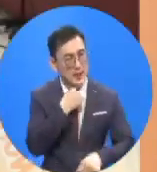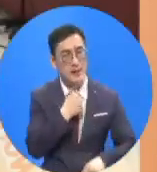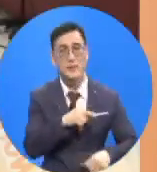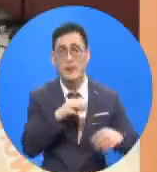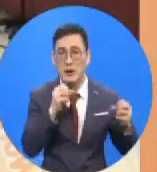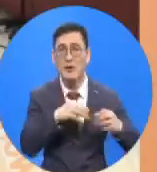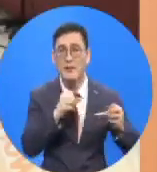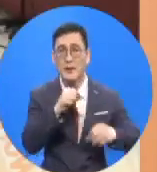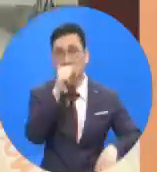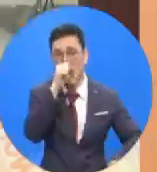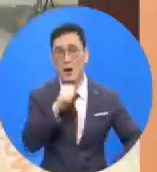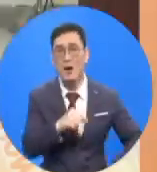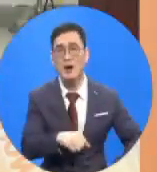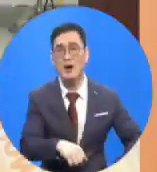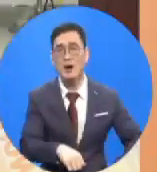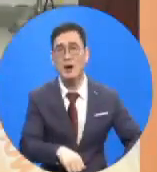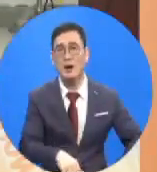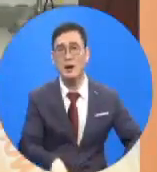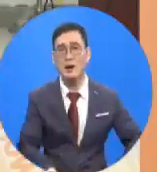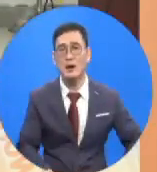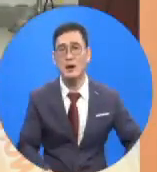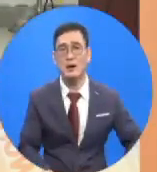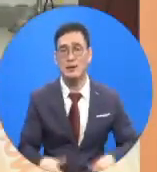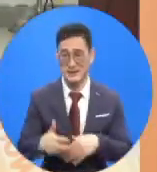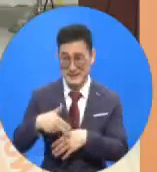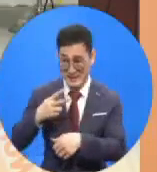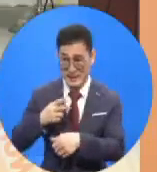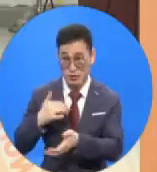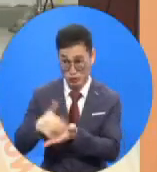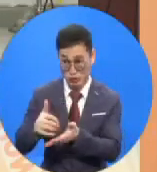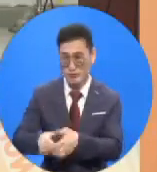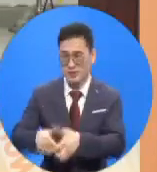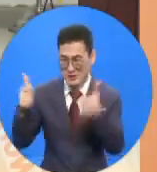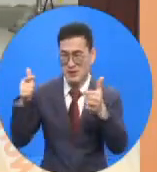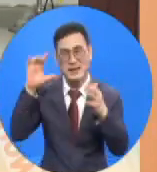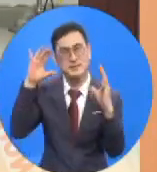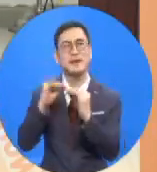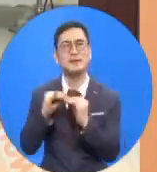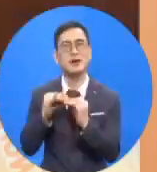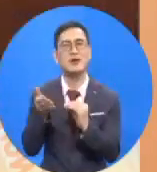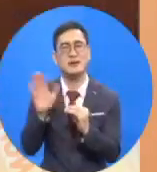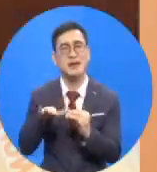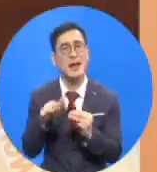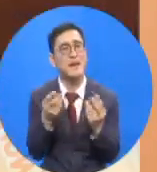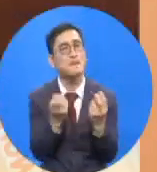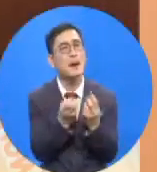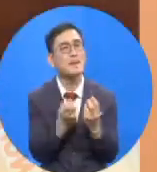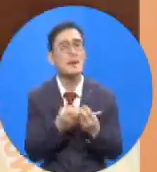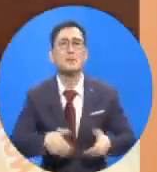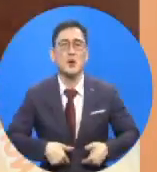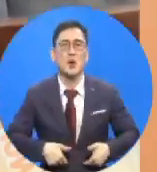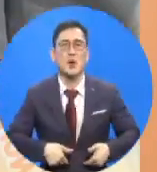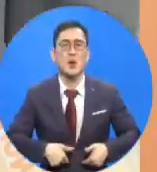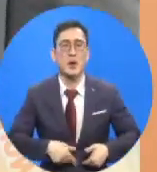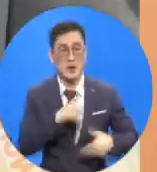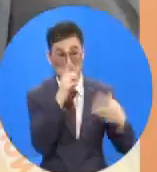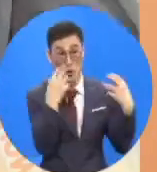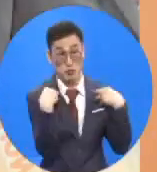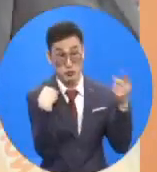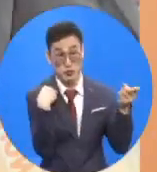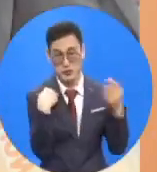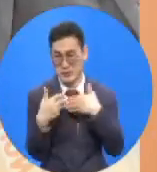내용이 이해가 된단 말이에요 자 의사 정원을 늘이는 것 찬성 인데 방법이 함께 따라줘야 됩니다 그럼 정부와